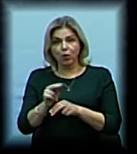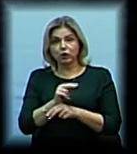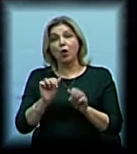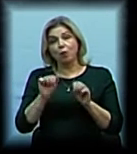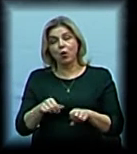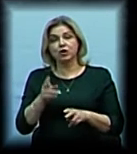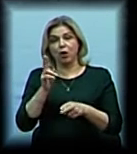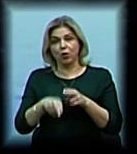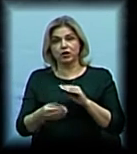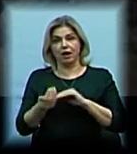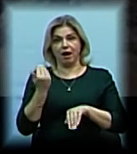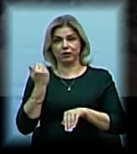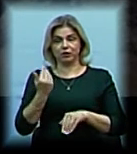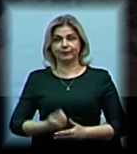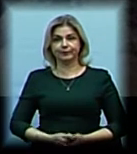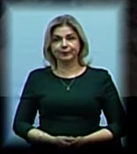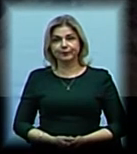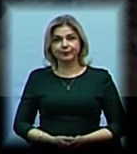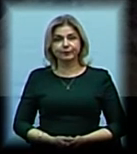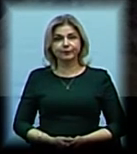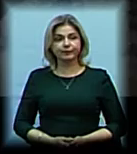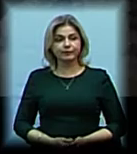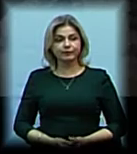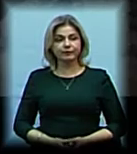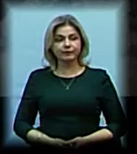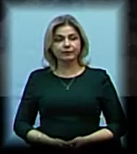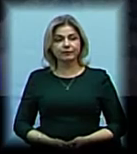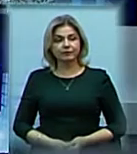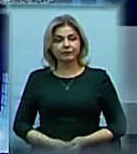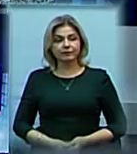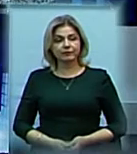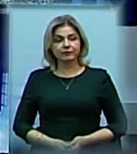раніше. Вікторія Чернявська, Артем Белібов, телевізійні новини Миколаївщини.